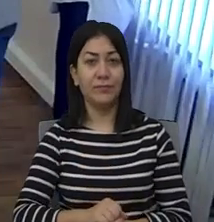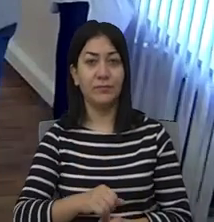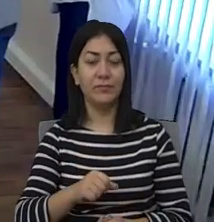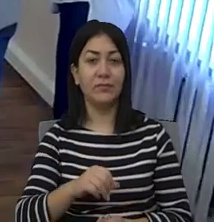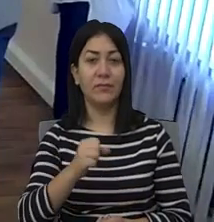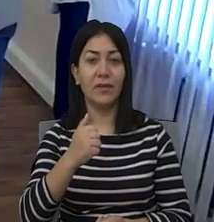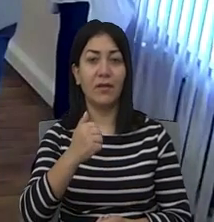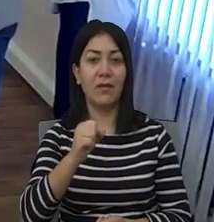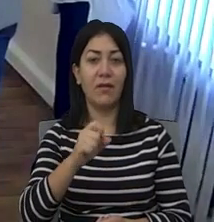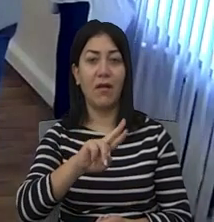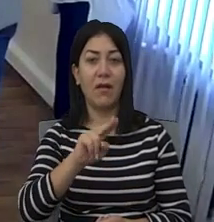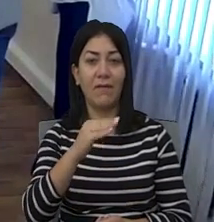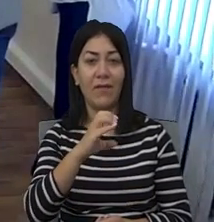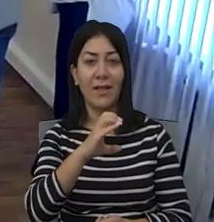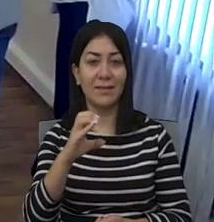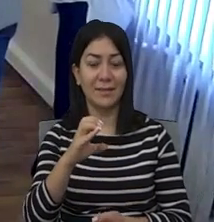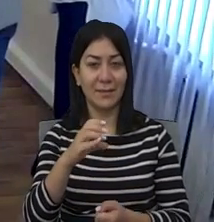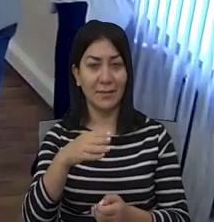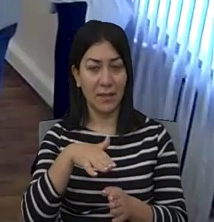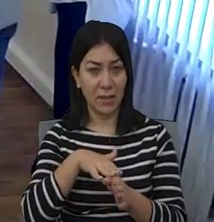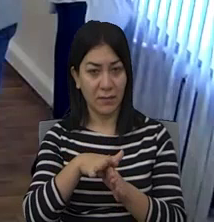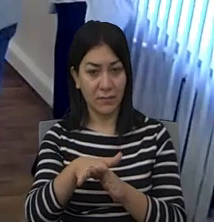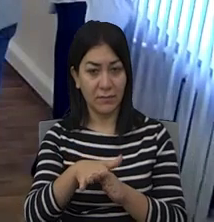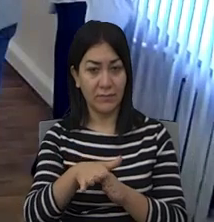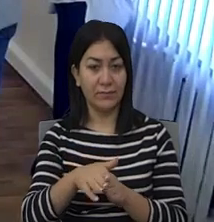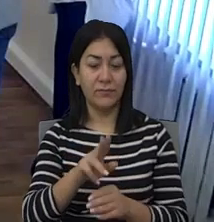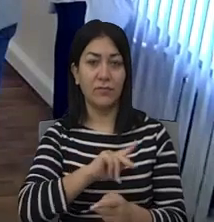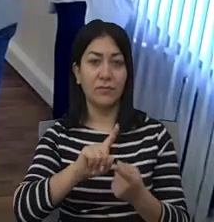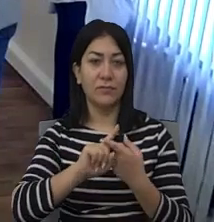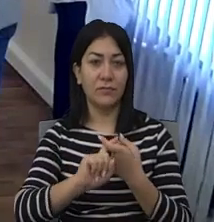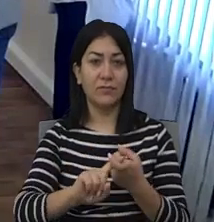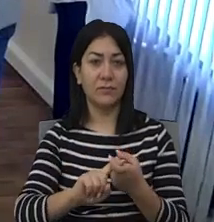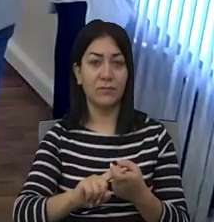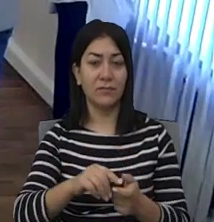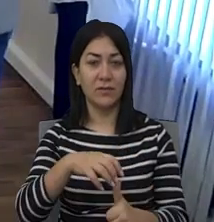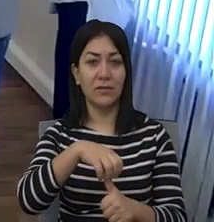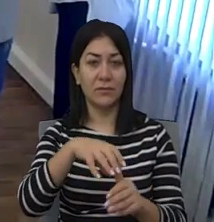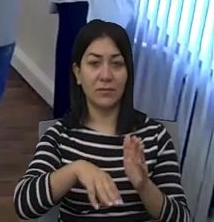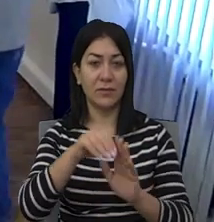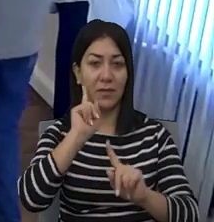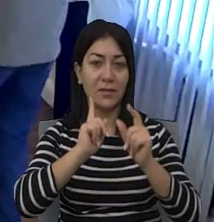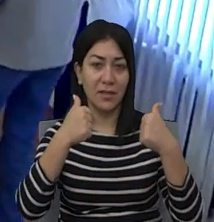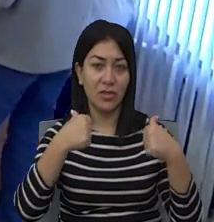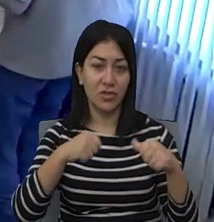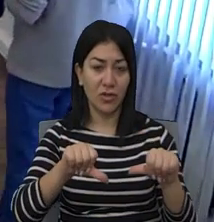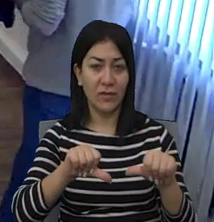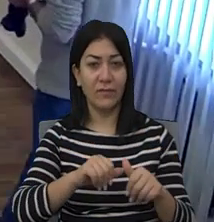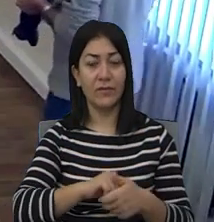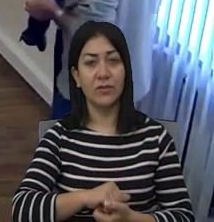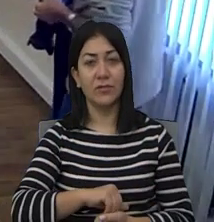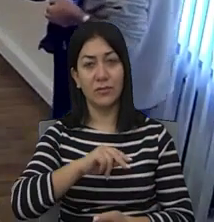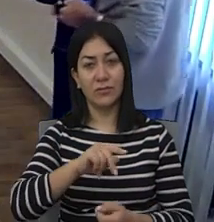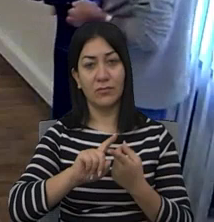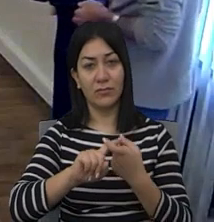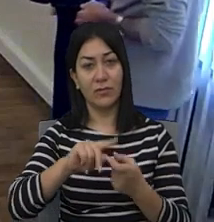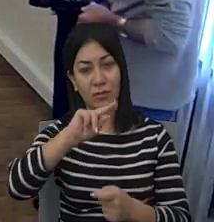IFES հաստատության կողմից գործընկերությամբ կենտրոնական ընտրական հանձնաժողովի հետ եւ